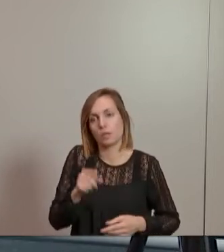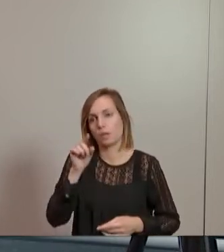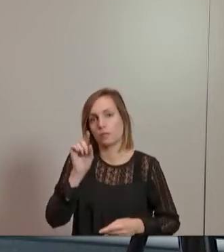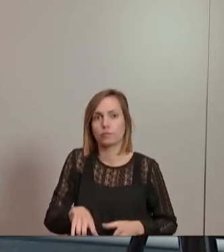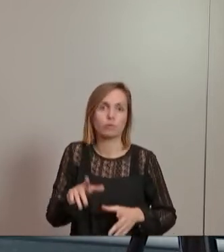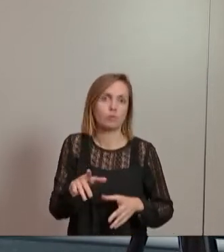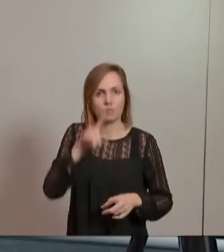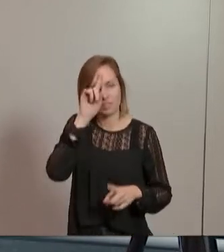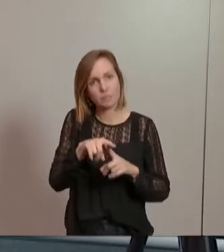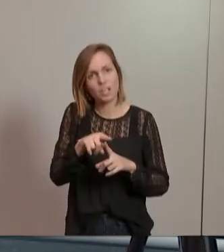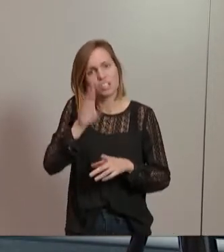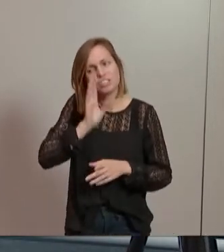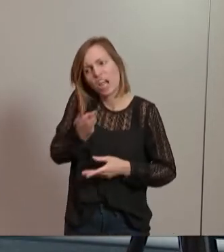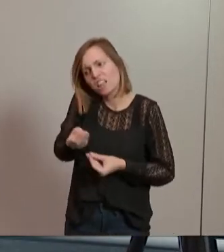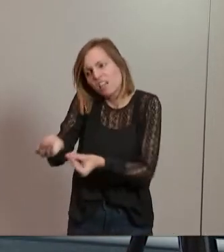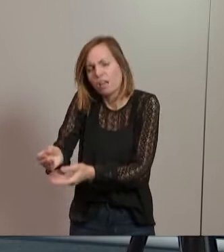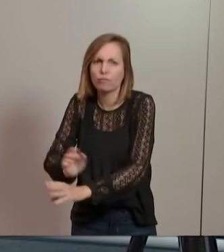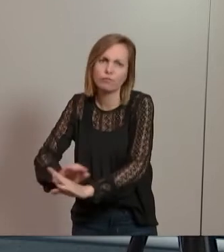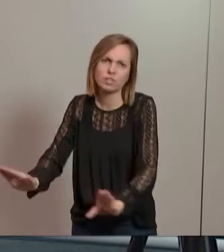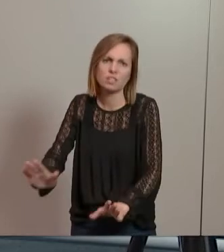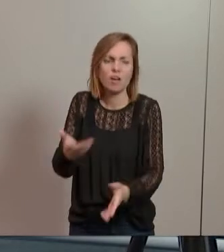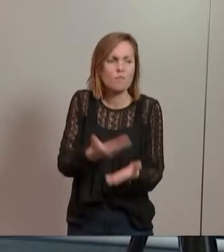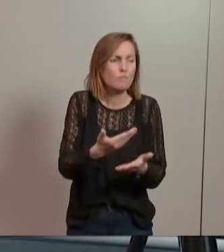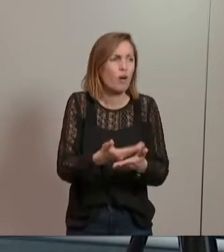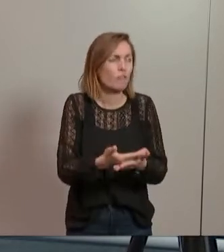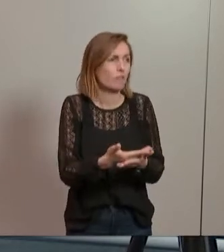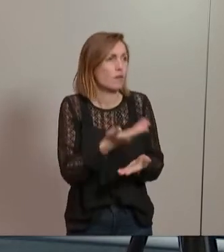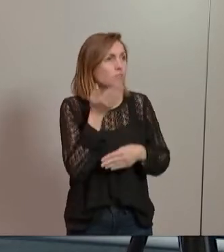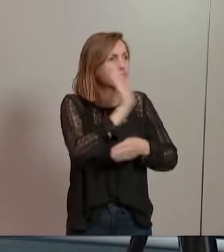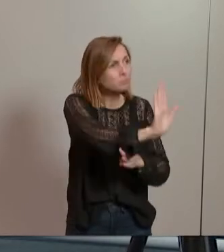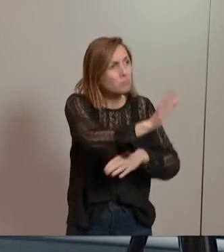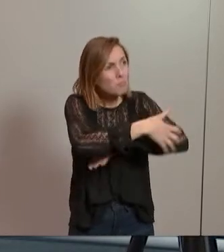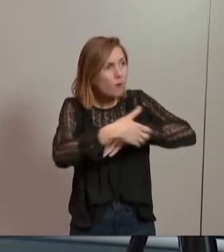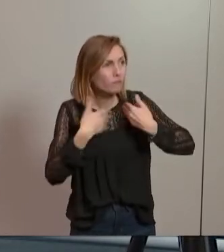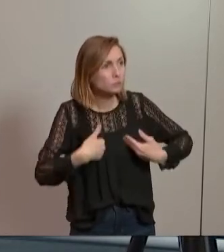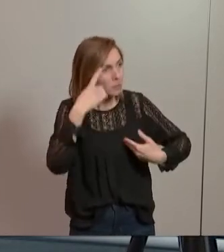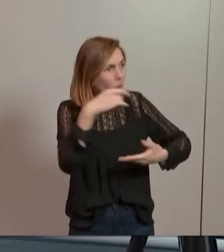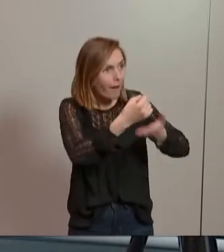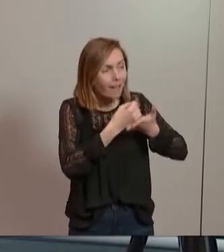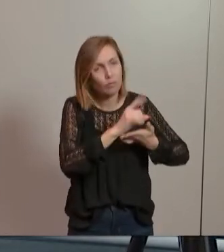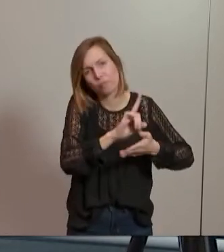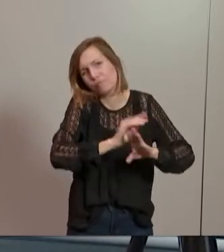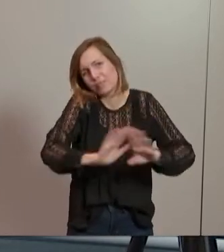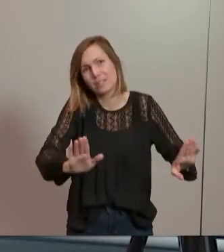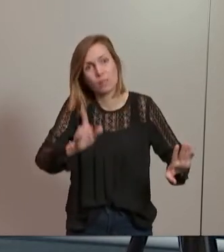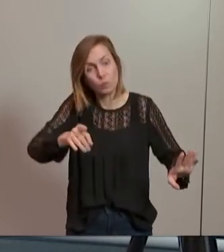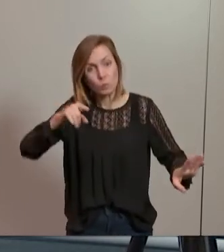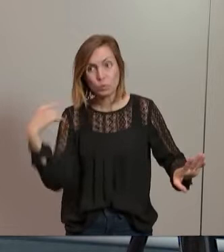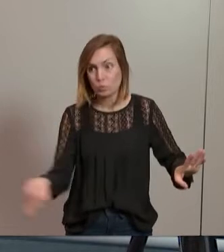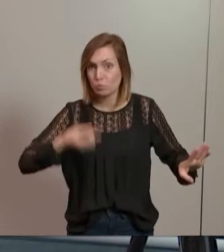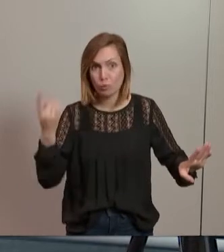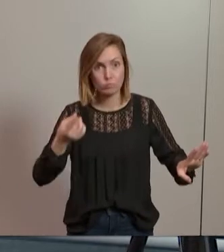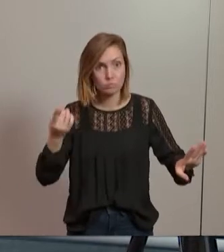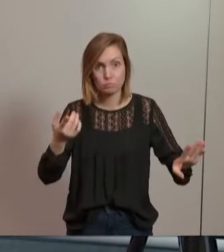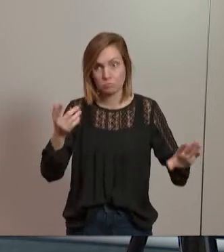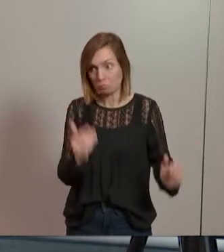avec la charité, on n'a plus à prouver qu'on est pauvre pour être aidé, pour prouver qu'on a besoin d'aide. Il faut directement que tout le monde ait tout le